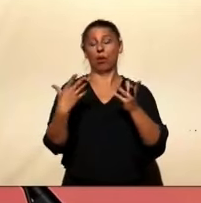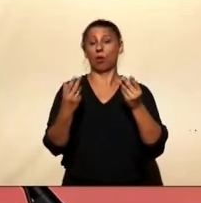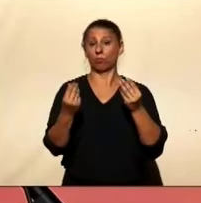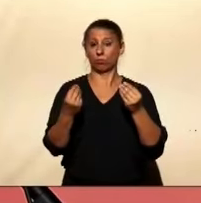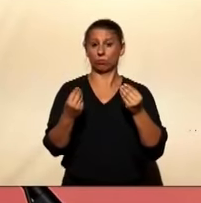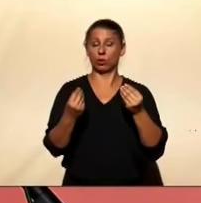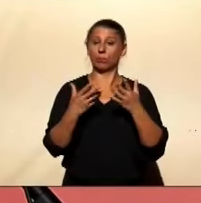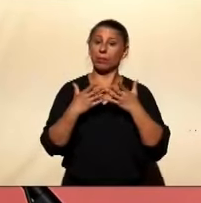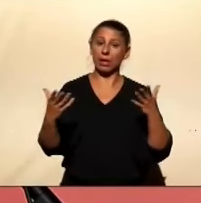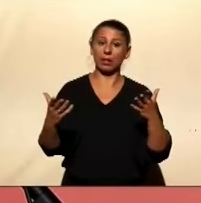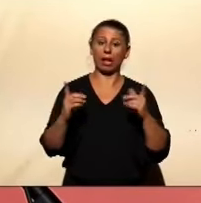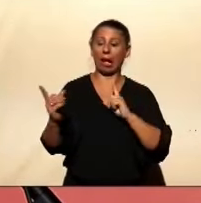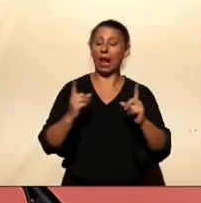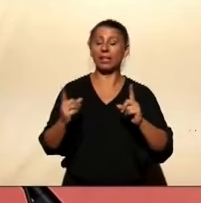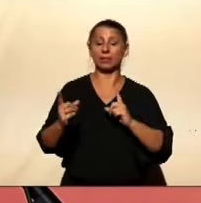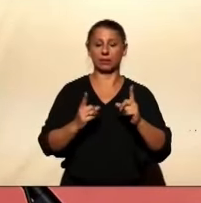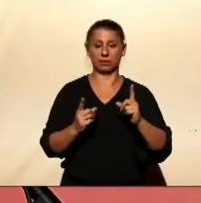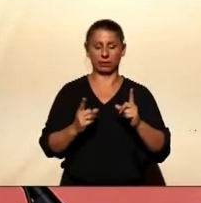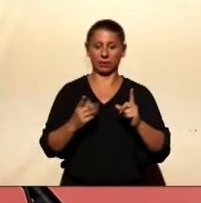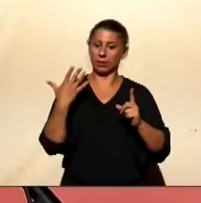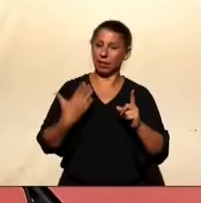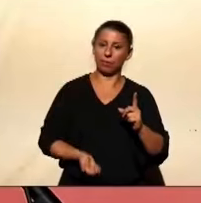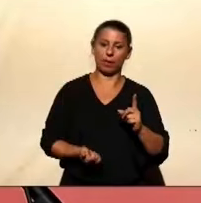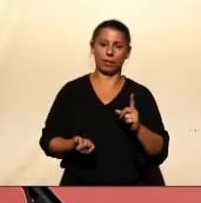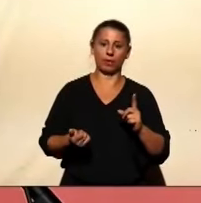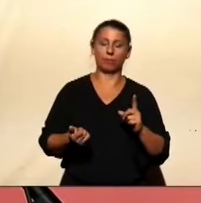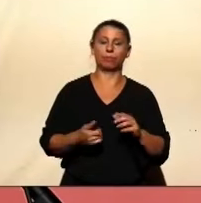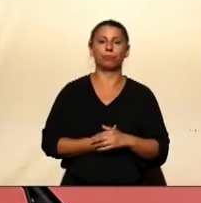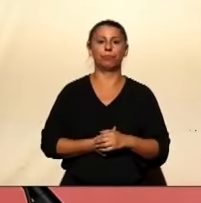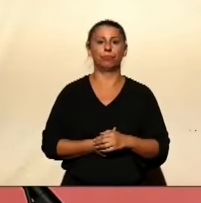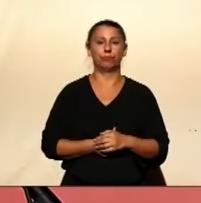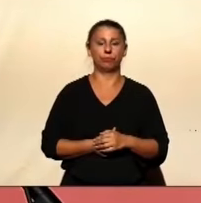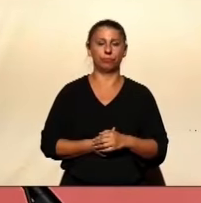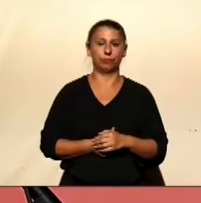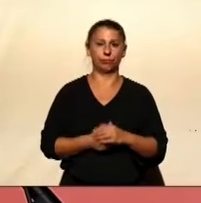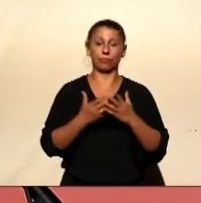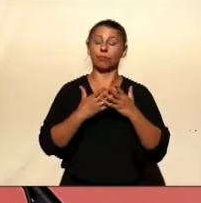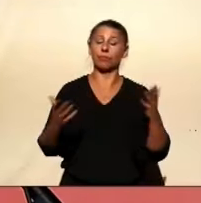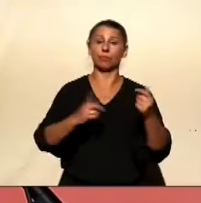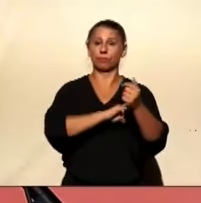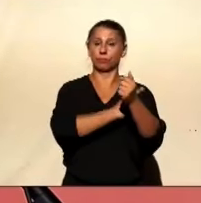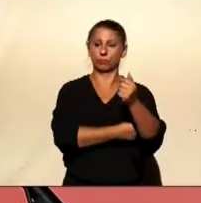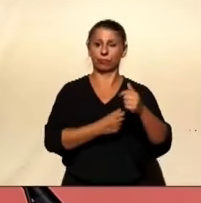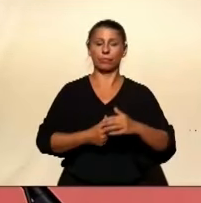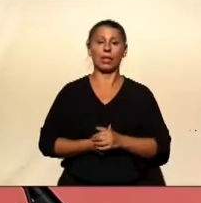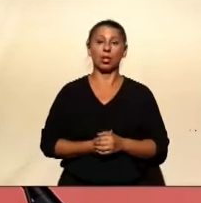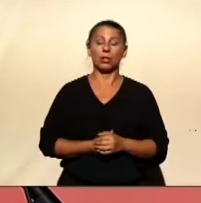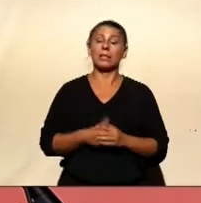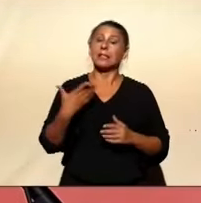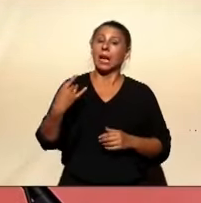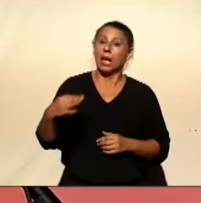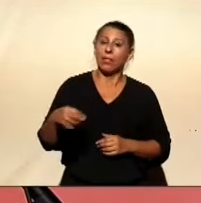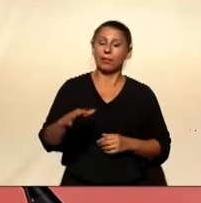μεγάλη αναντιστοιχία υπάρχει ανάμεσα στις τεράστιες δυνατότητες και στην